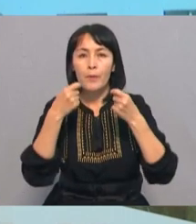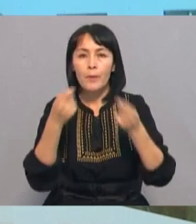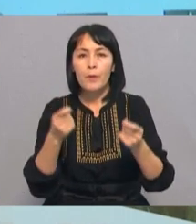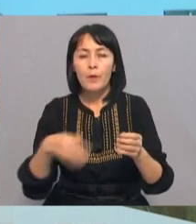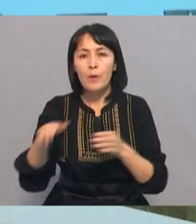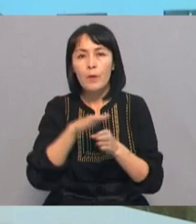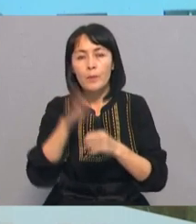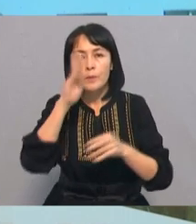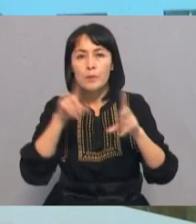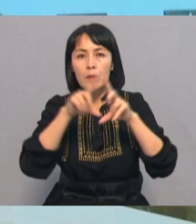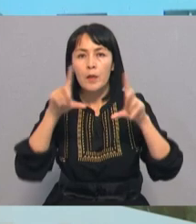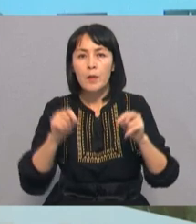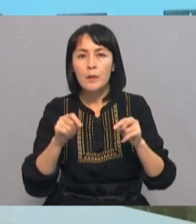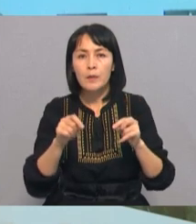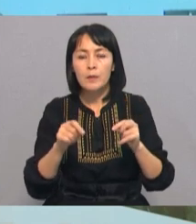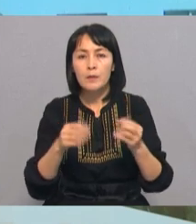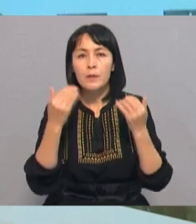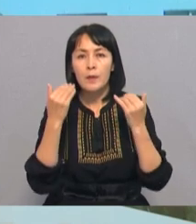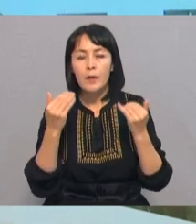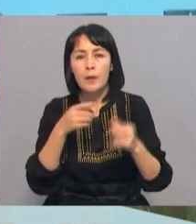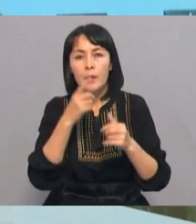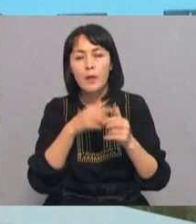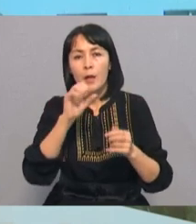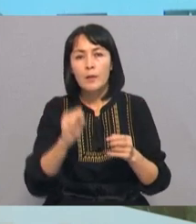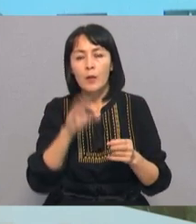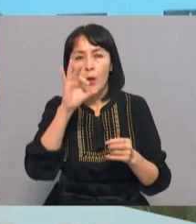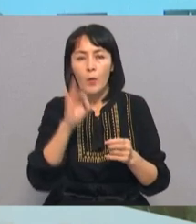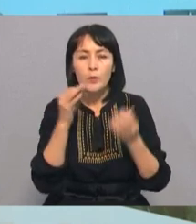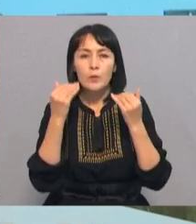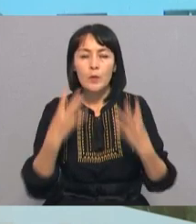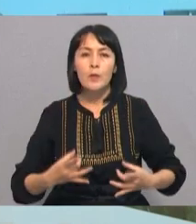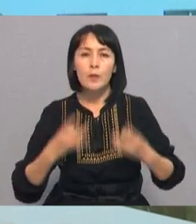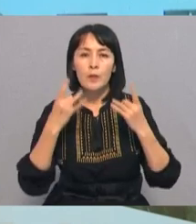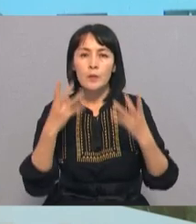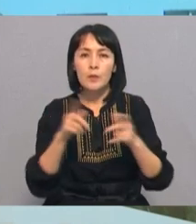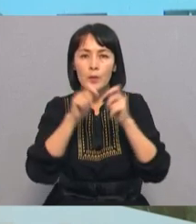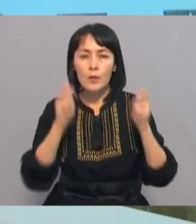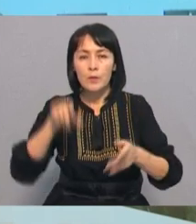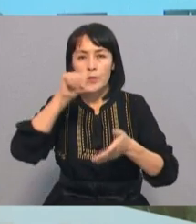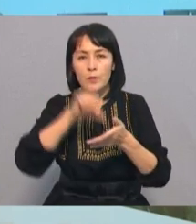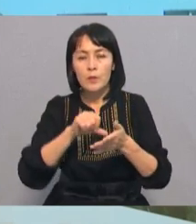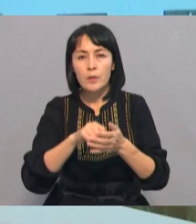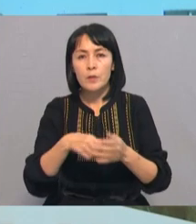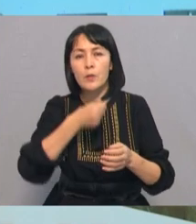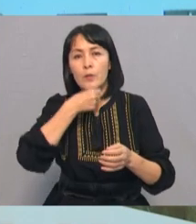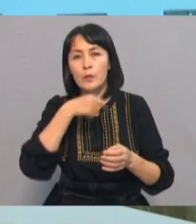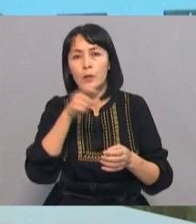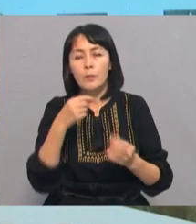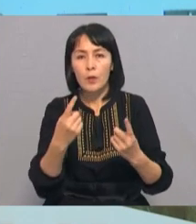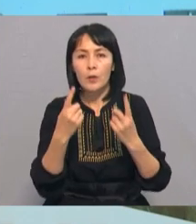эксплуатацию общая средняя школа Сейбелем имени Абылкаира Успанова. В торжественной церемонии приняли участие старейшины,